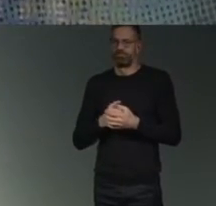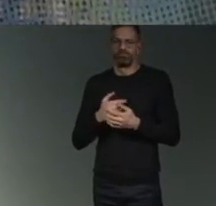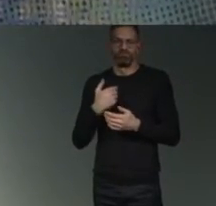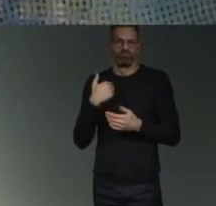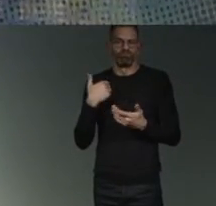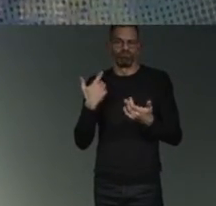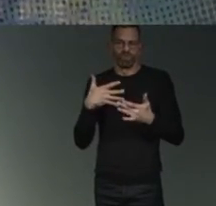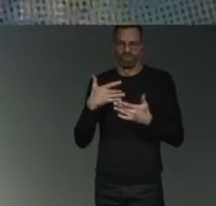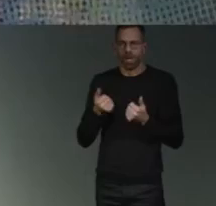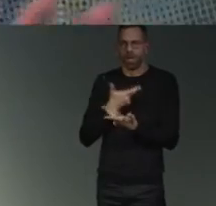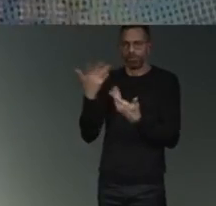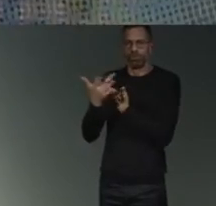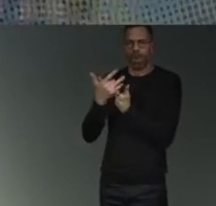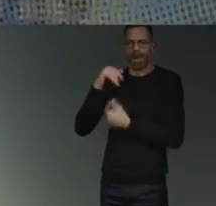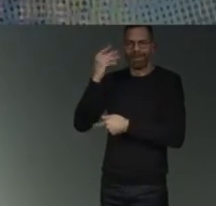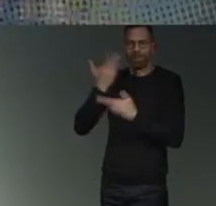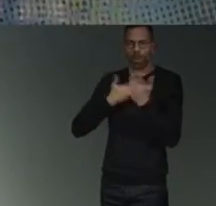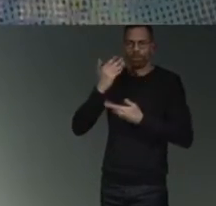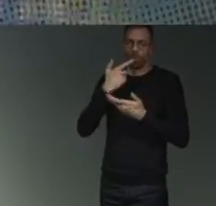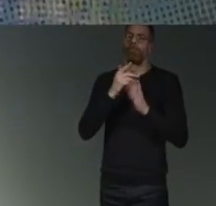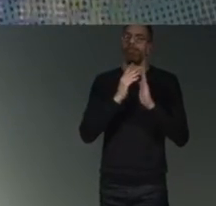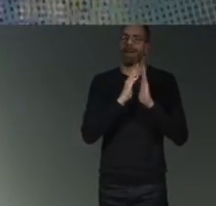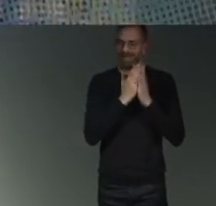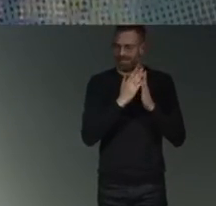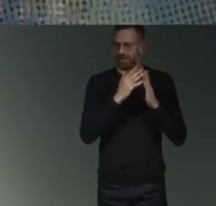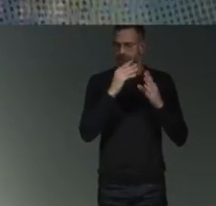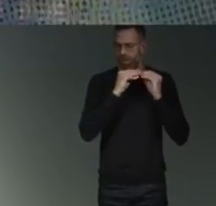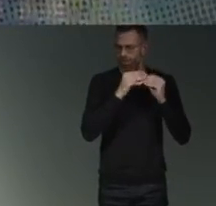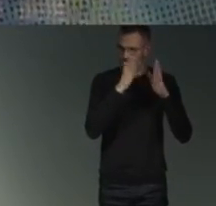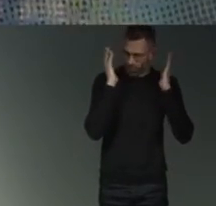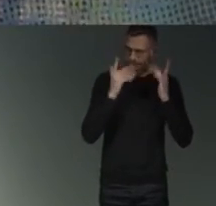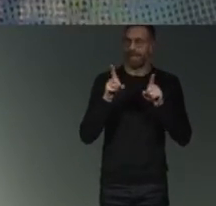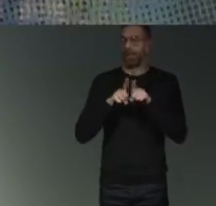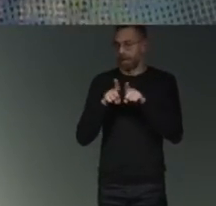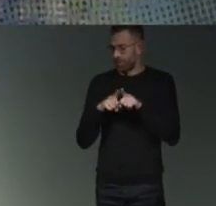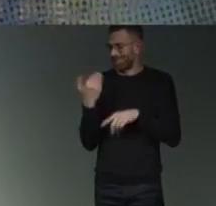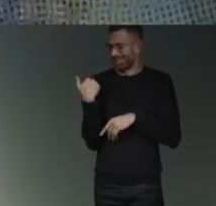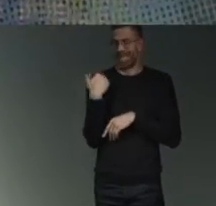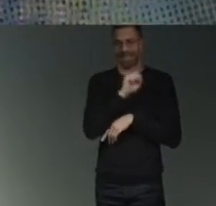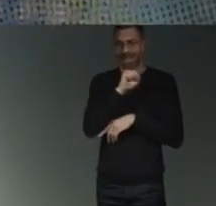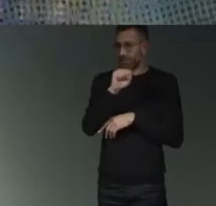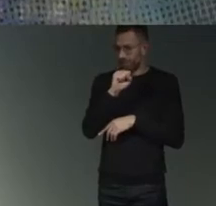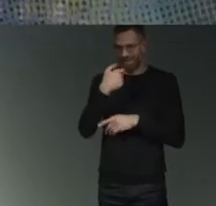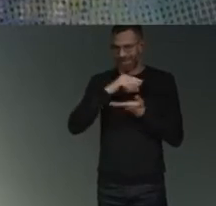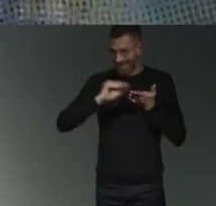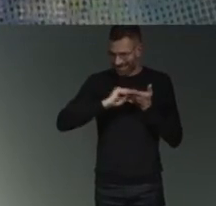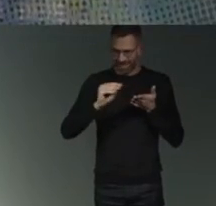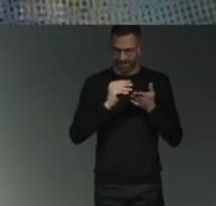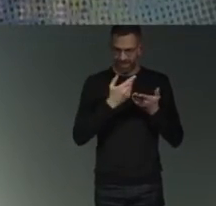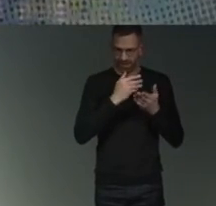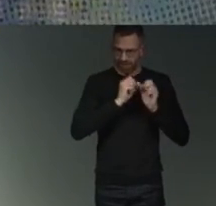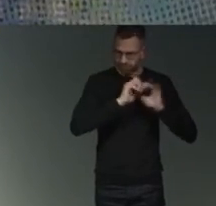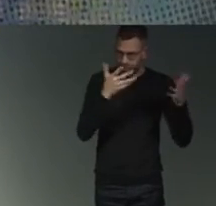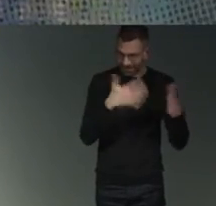le nombre de lettres que j'ai reçues après l'apparition de L'amour et les forêts, mais aussi après la sortie de Sarah, Suzanne et l'écrivain. Donc